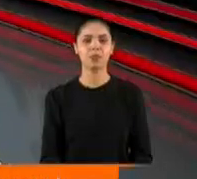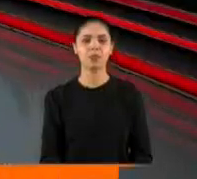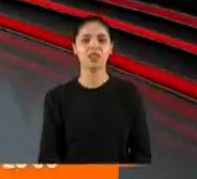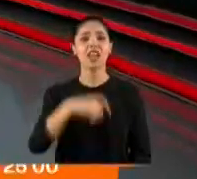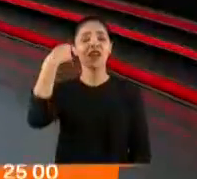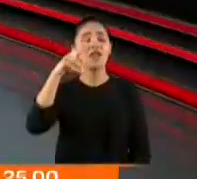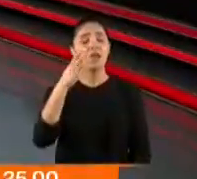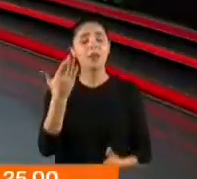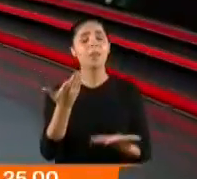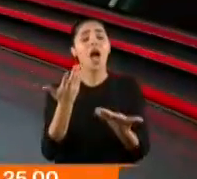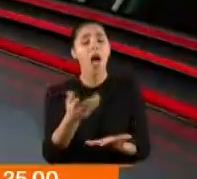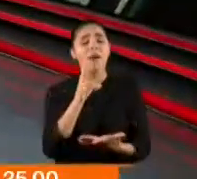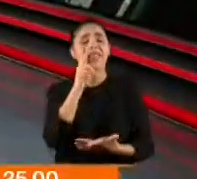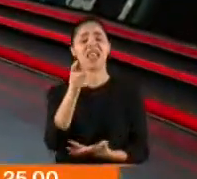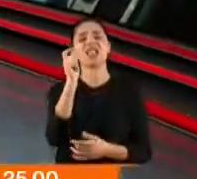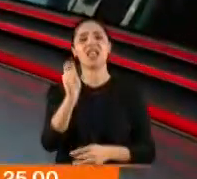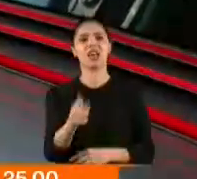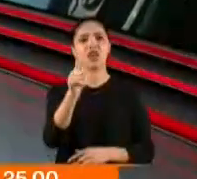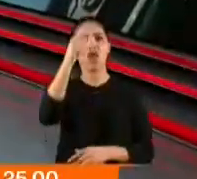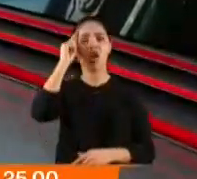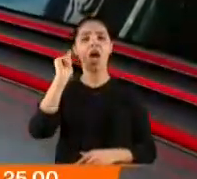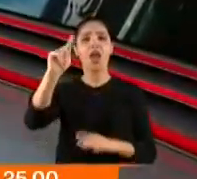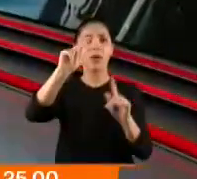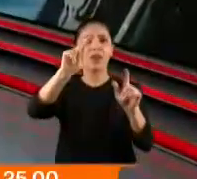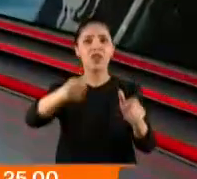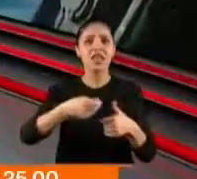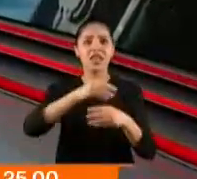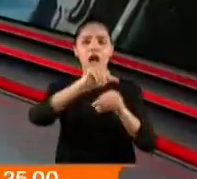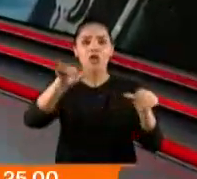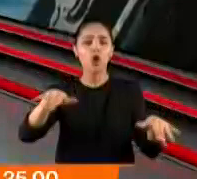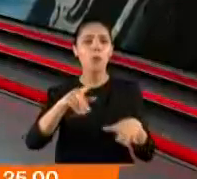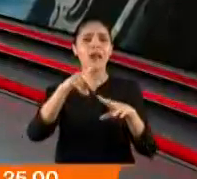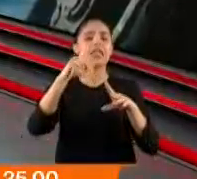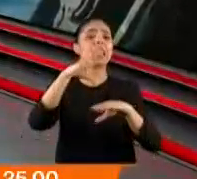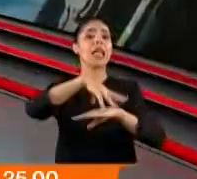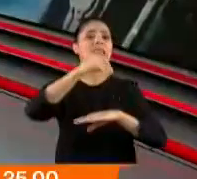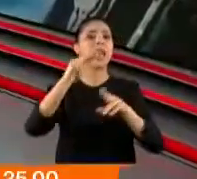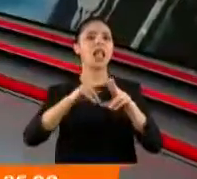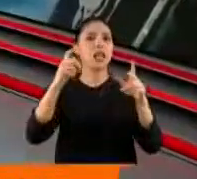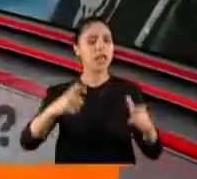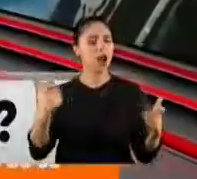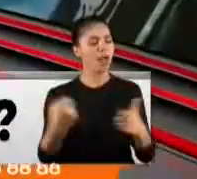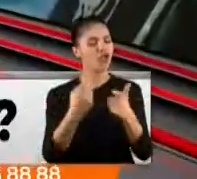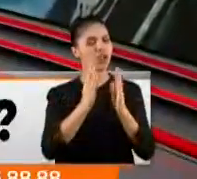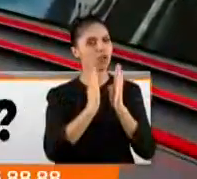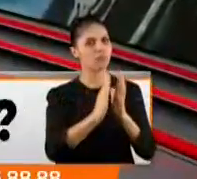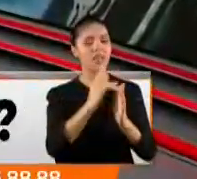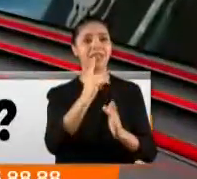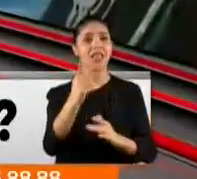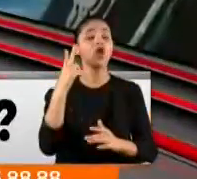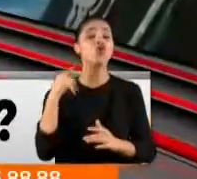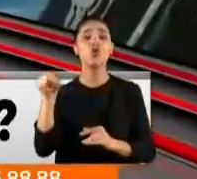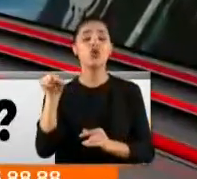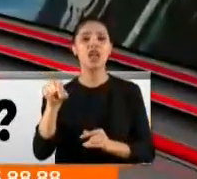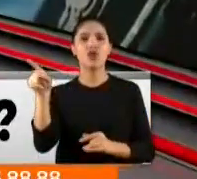12 gibi ama ne yazık ki gerçek Azerbaycan'ın işgali altındaki topraklarında dağlık Karabağ'da çalışmalar devam ediyoruz İlk